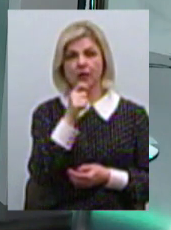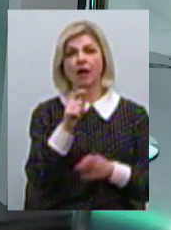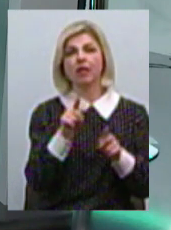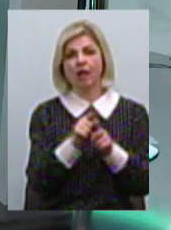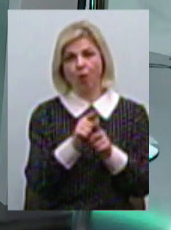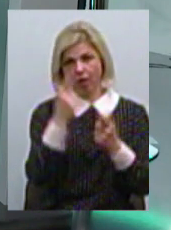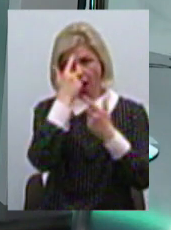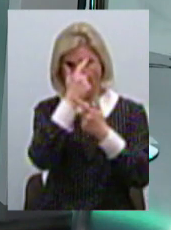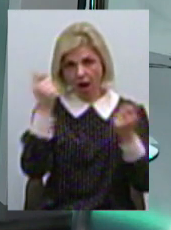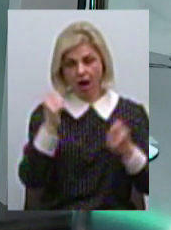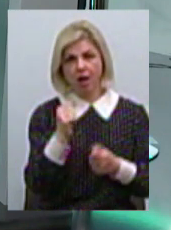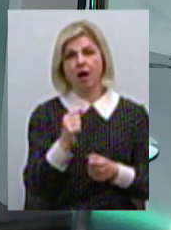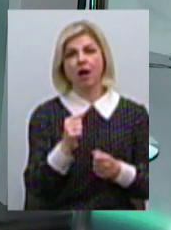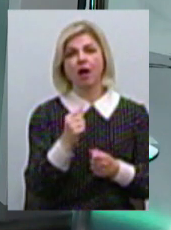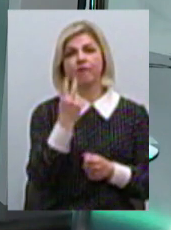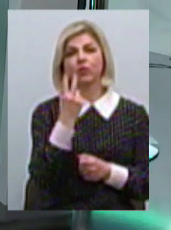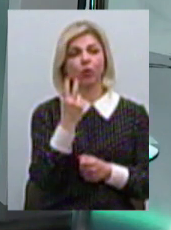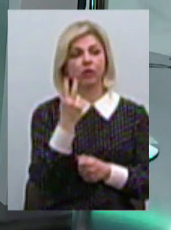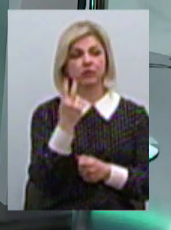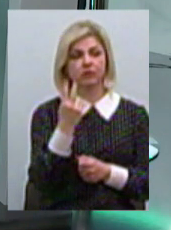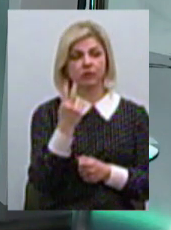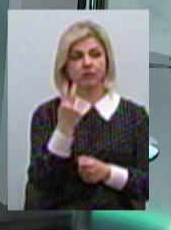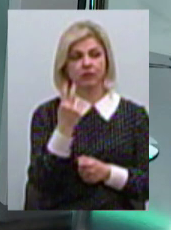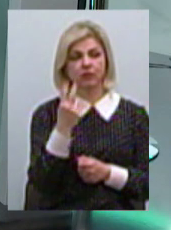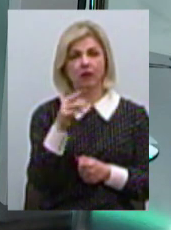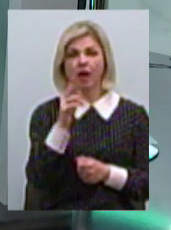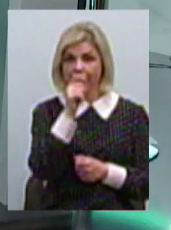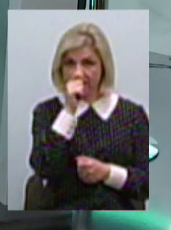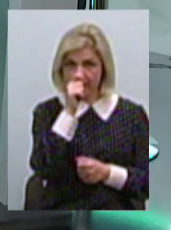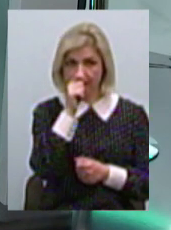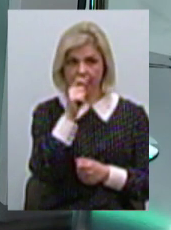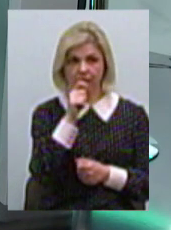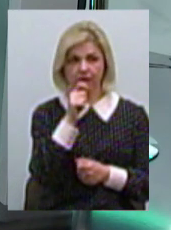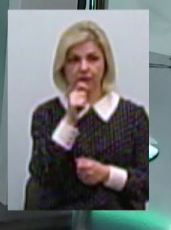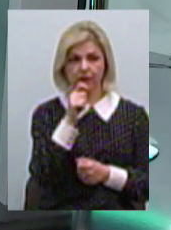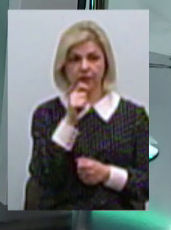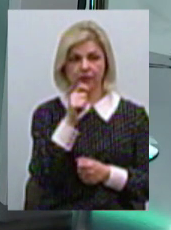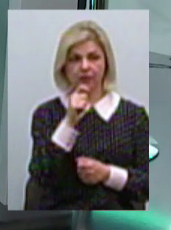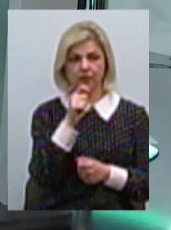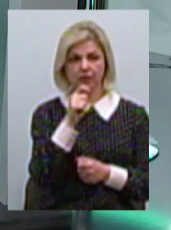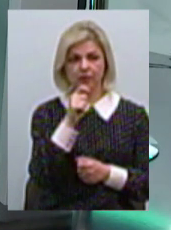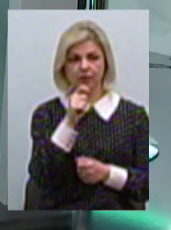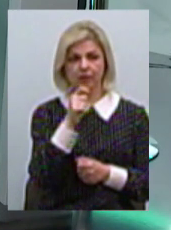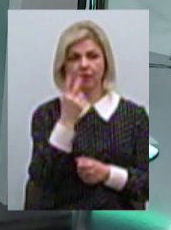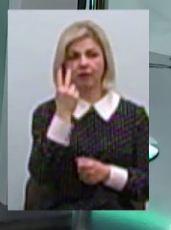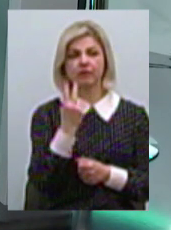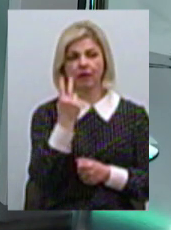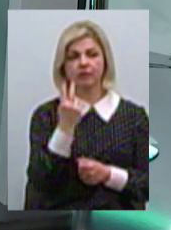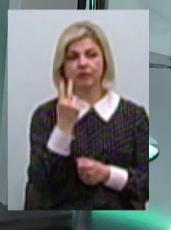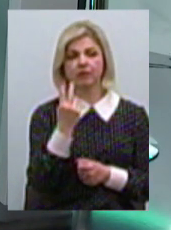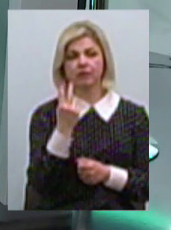анонс, 2 квітня буде проведено це українське. 2 квітня? Віталій? Ні. Можливо, 2